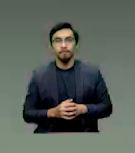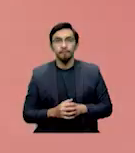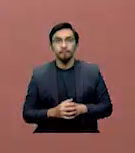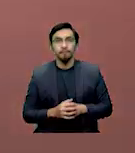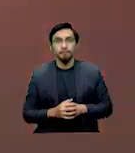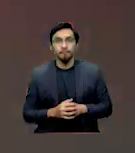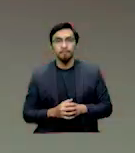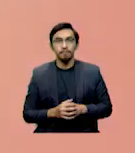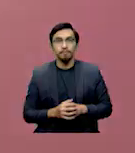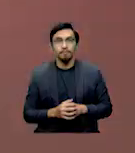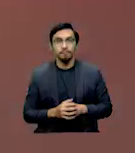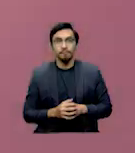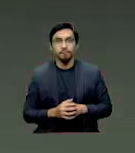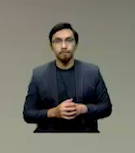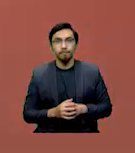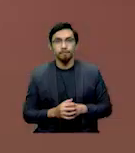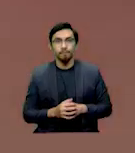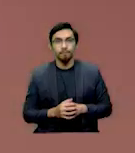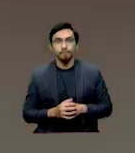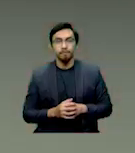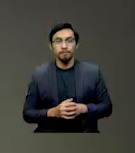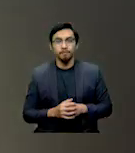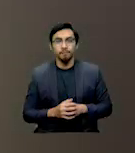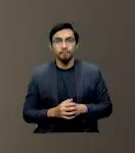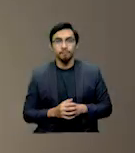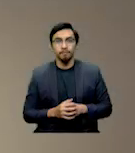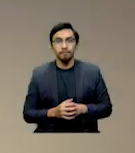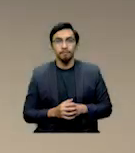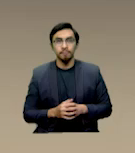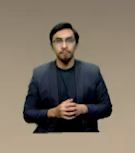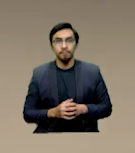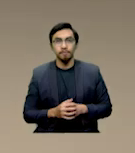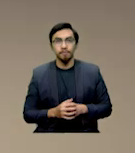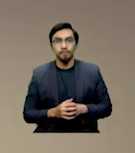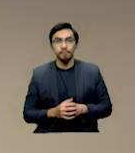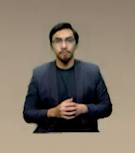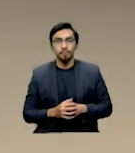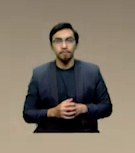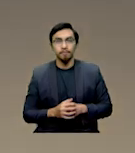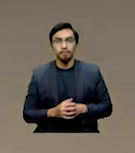perjalanan 1387b di Bojong Gede Bojong Gede huh bakar cok